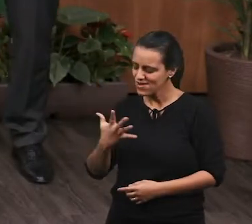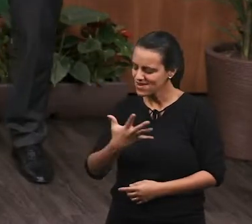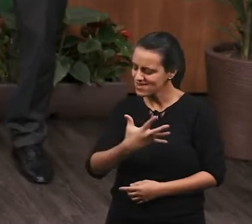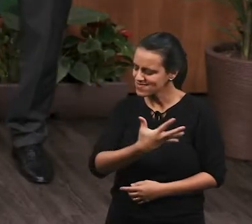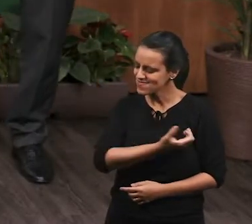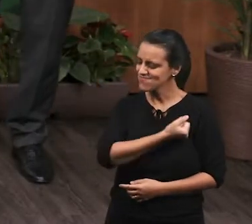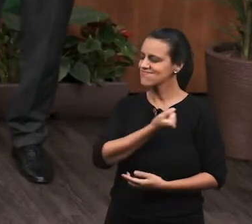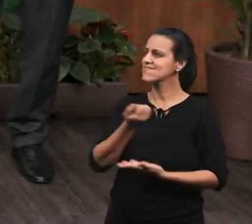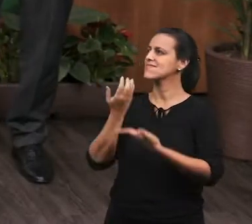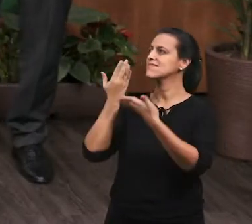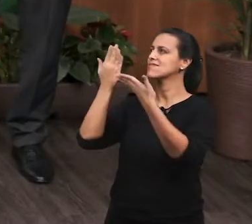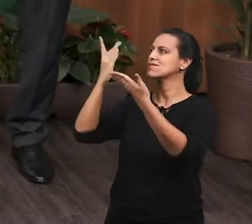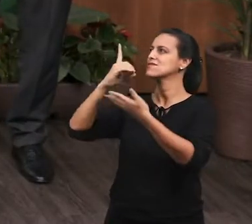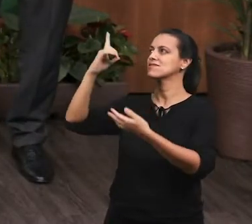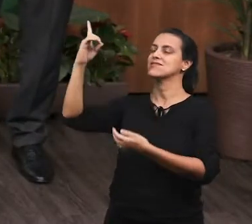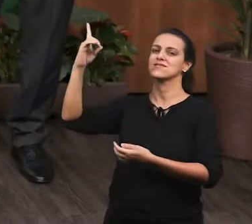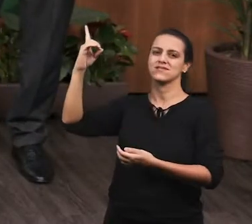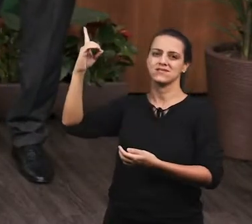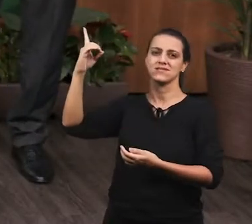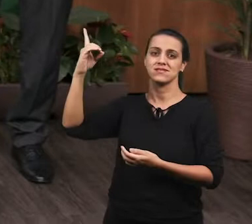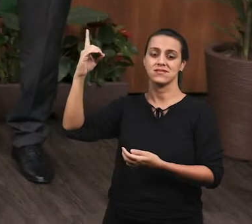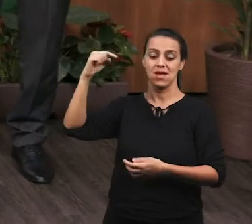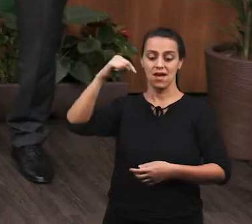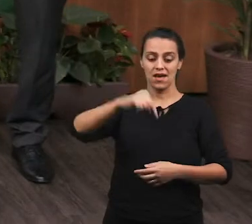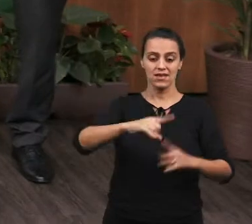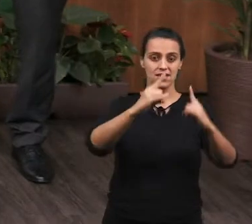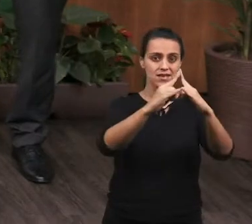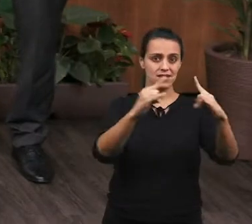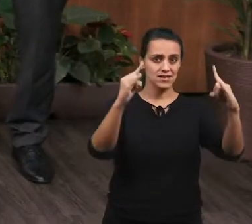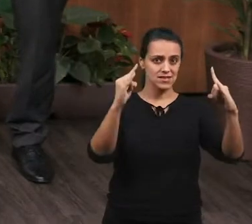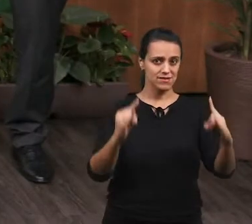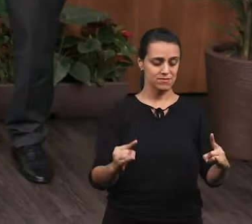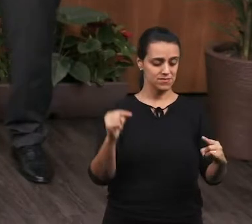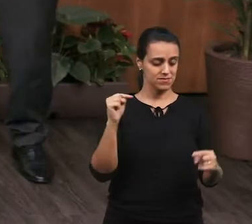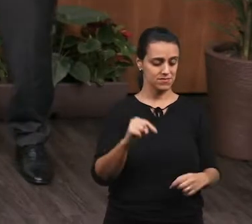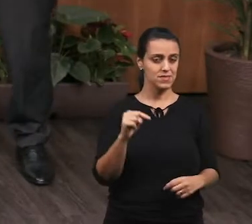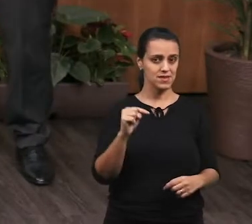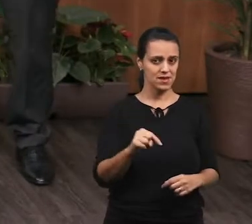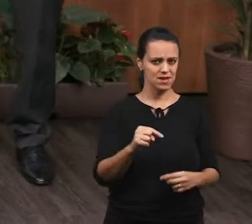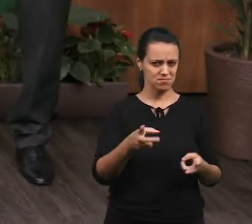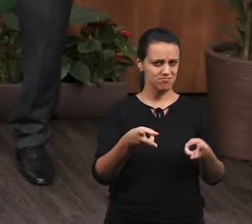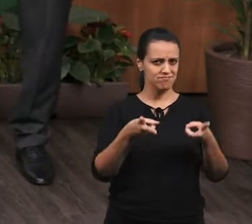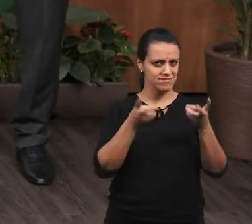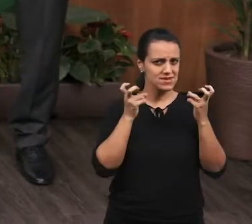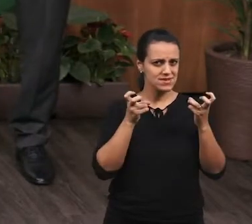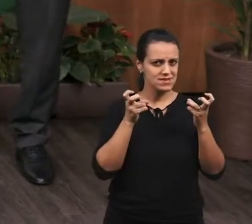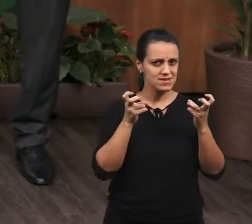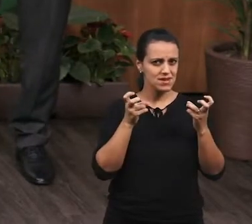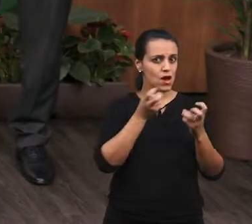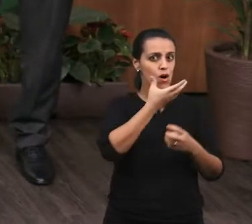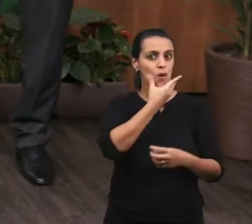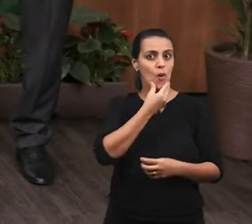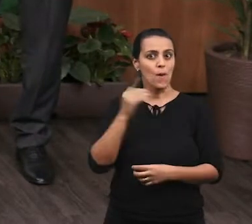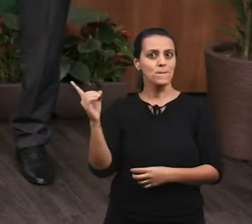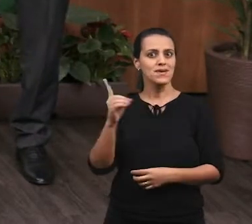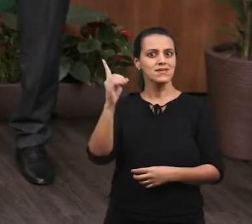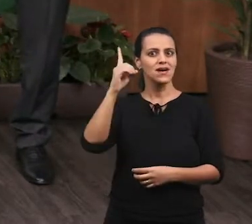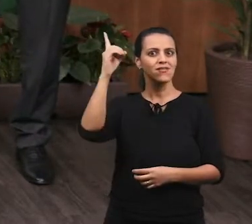который поклонялся Господу, еще в скинии пророчески, Давид